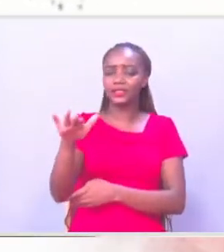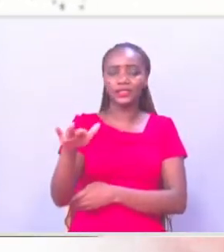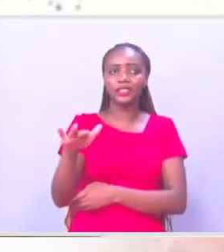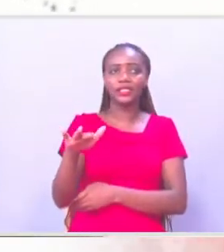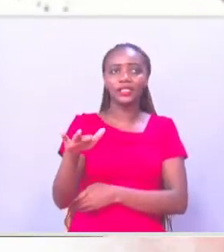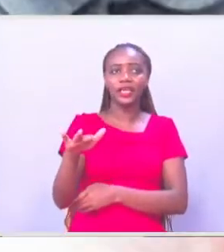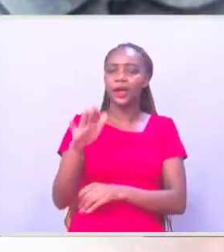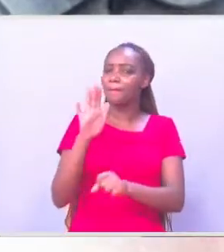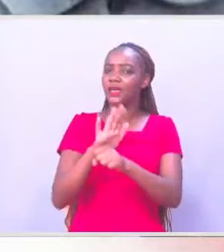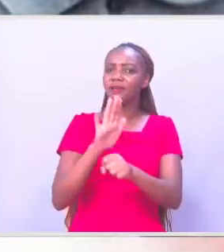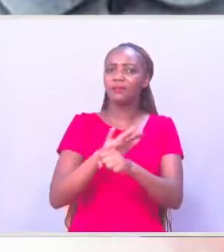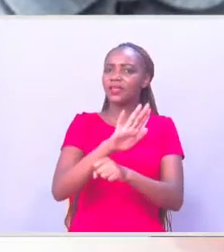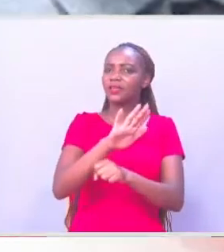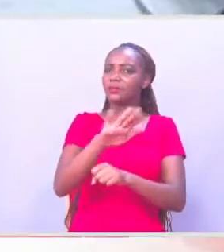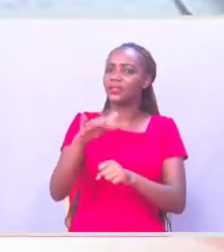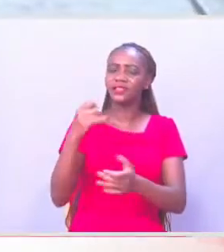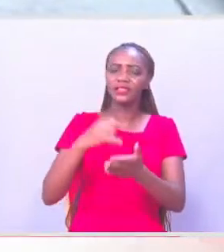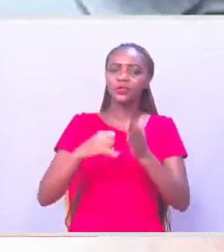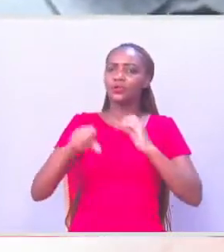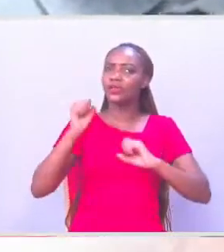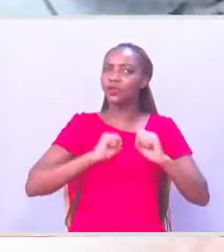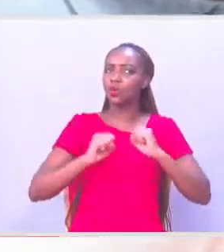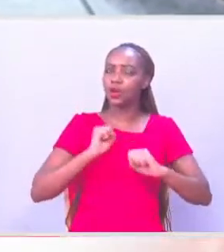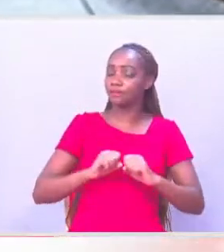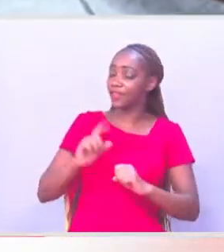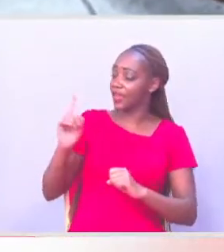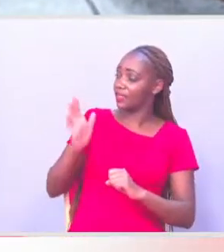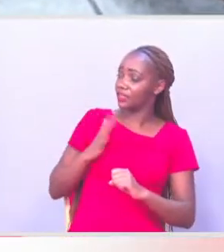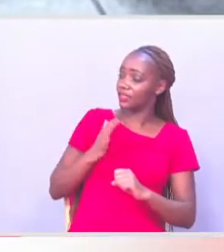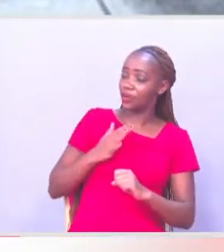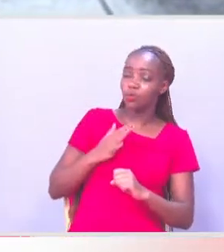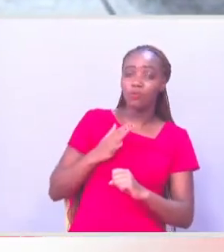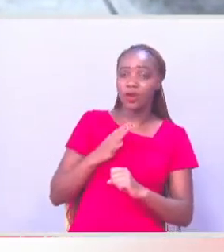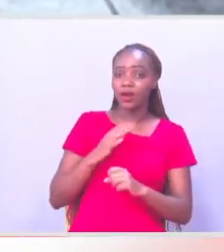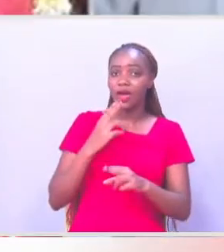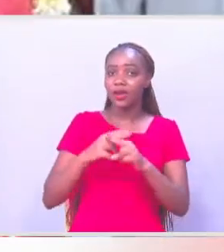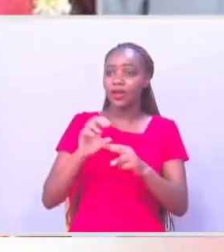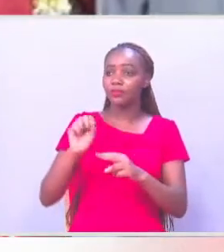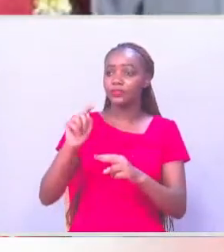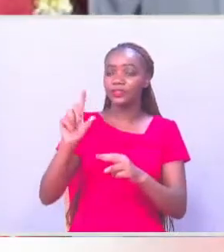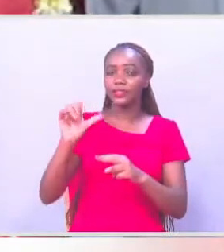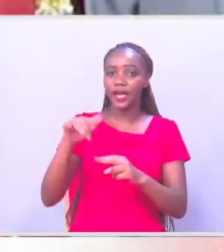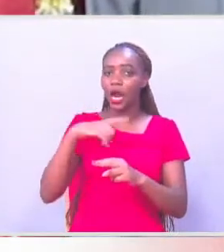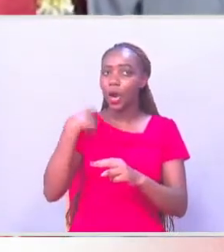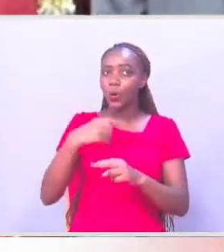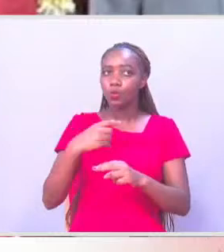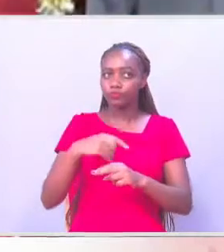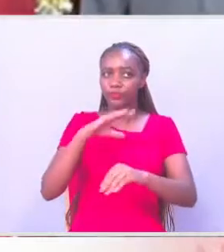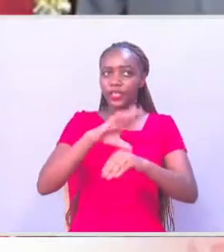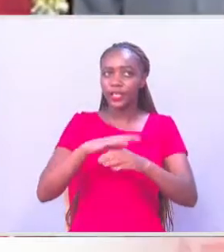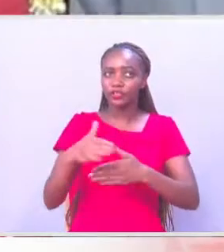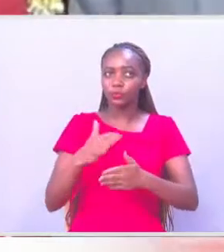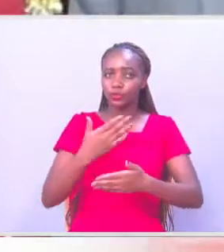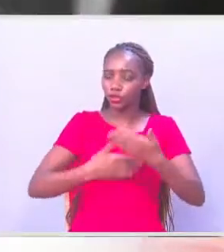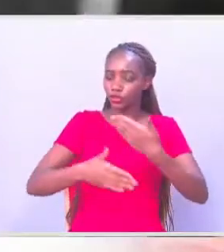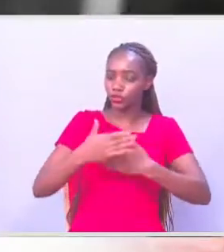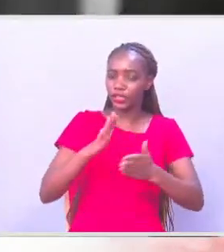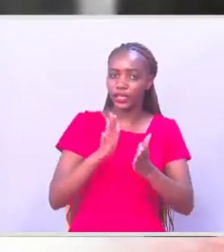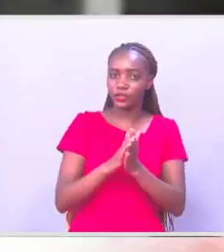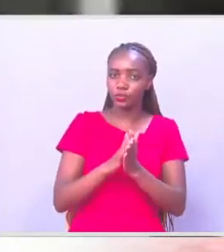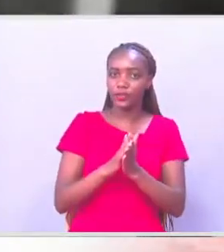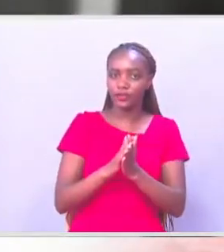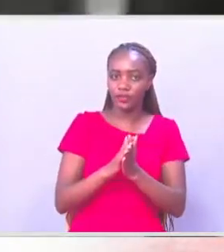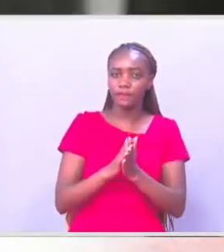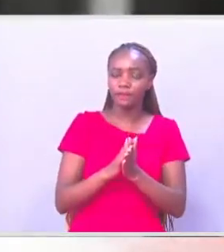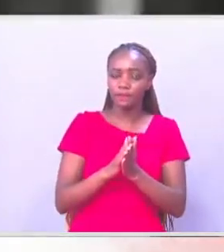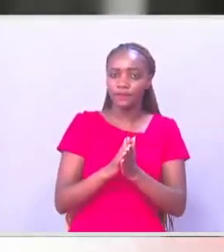kaenda mpaka Rwanda. Stella Nyamosi, who got a rare opportunity to mingle with UN Secretary General, the late Kofi Annan, who brokered a